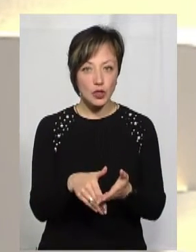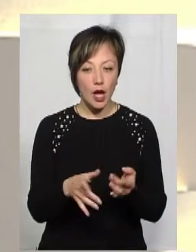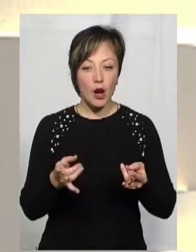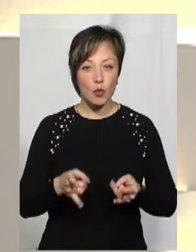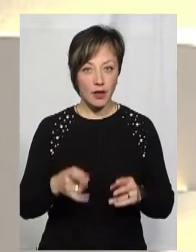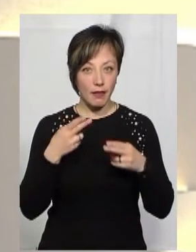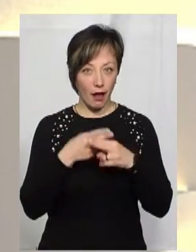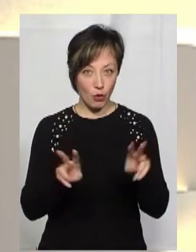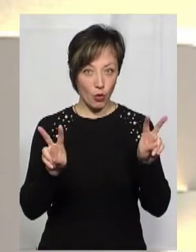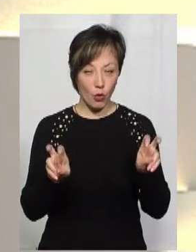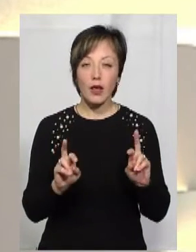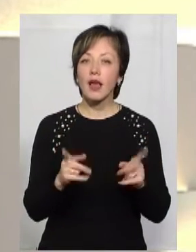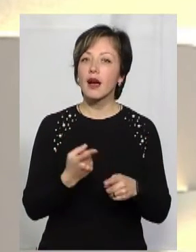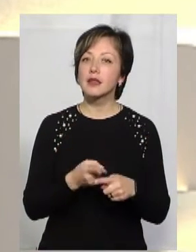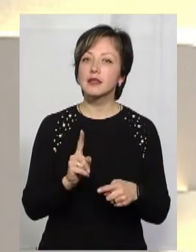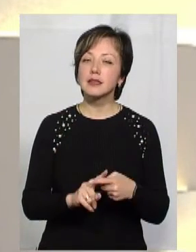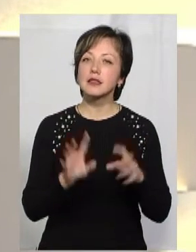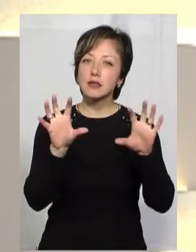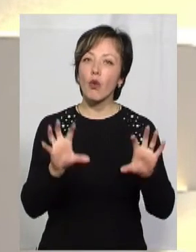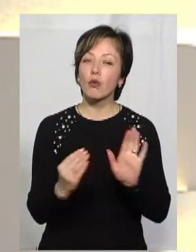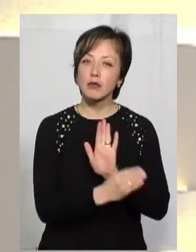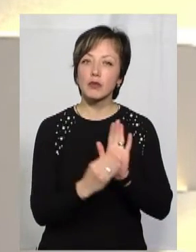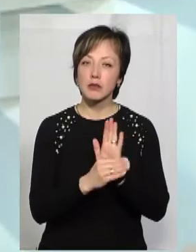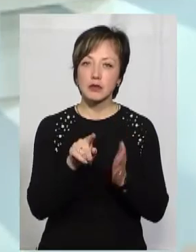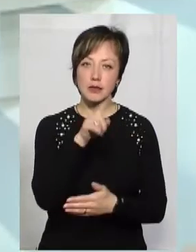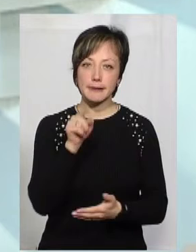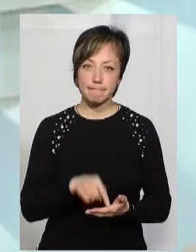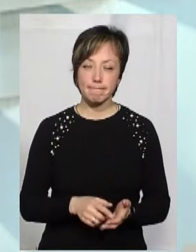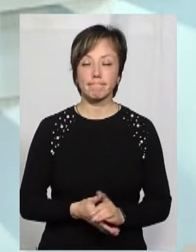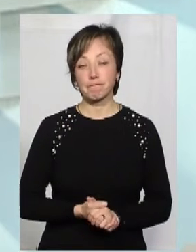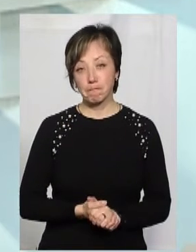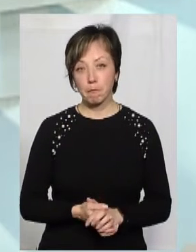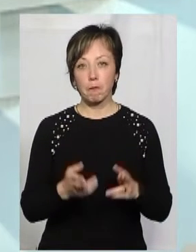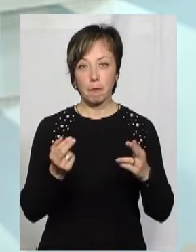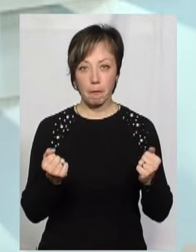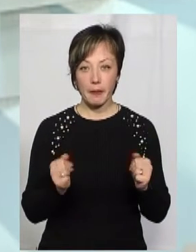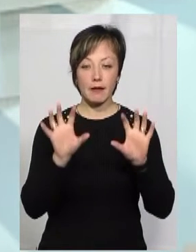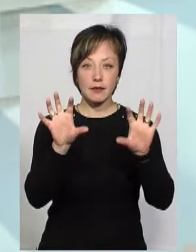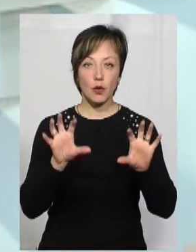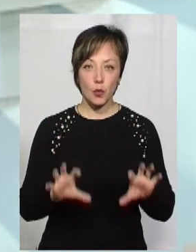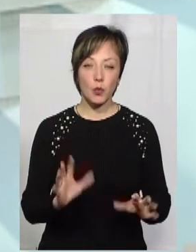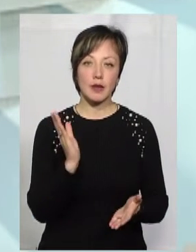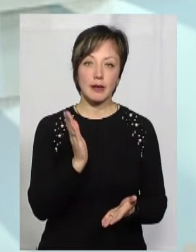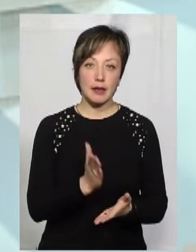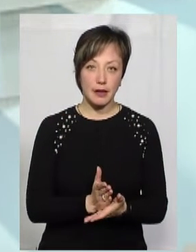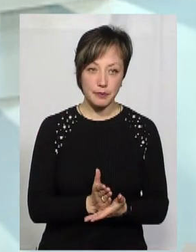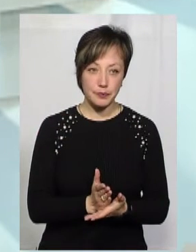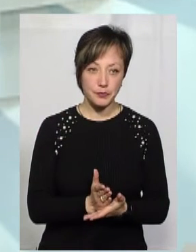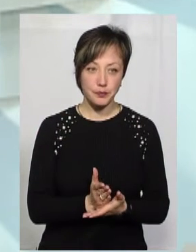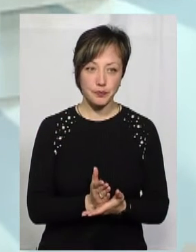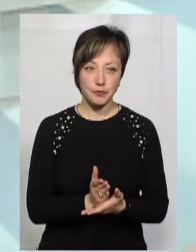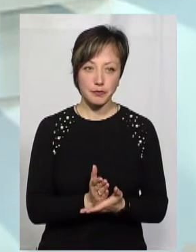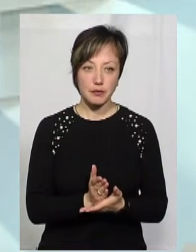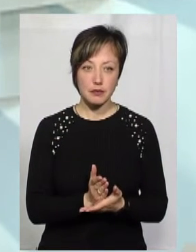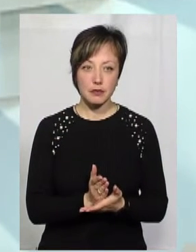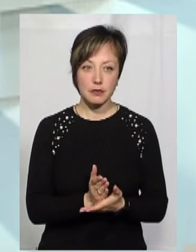репродуктивна технологія. Так. Як це регулюється українським законодавством? Законодавець регулює, ну так будемо говорити